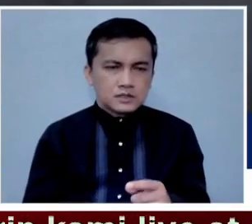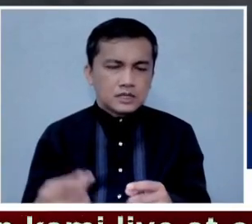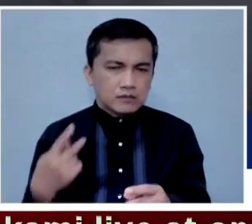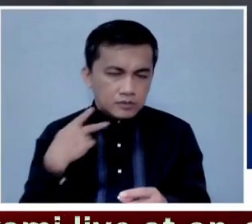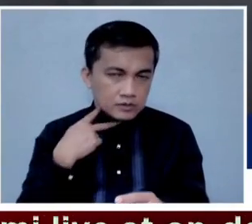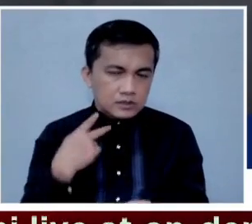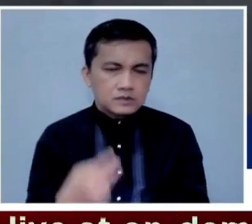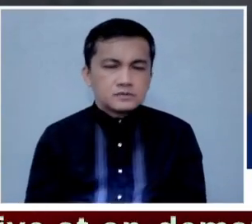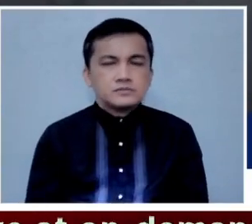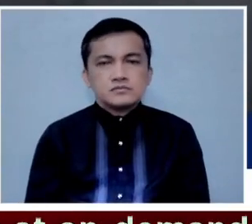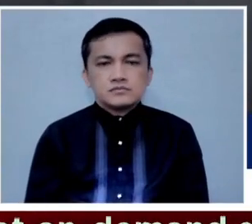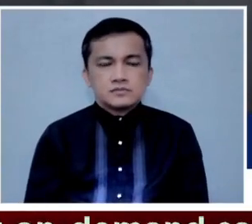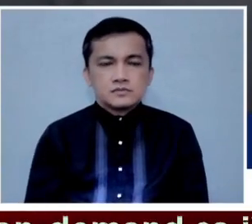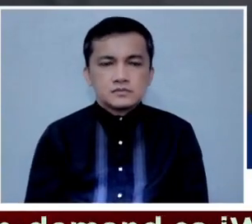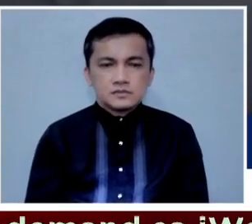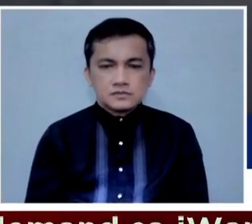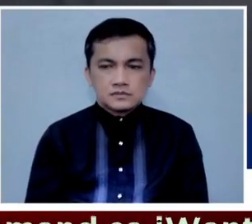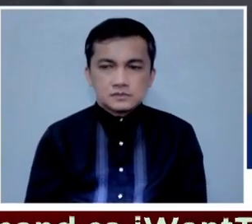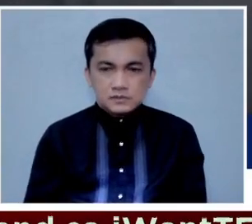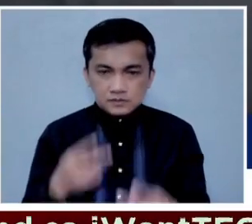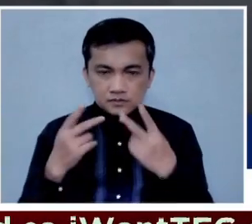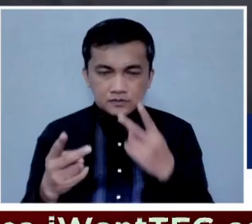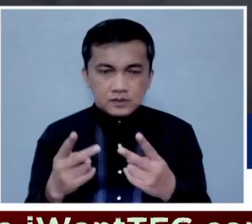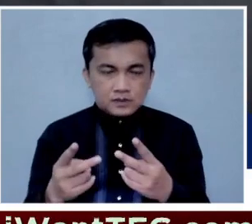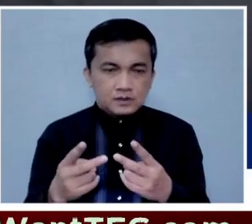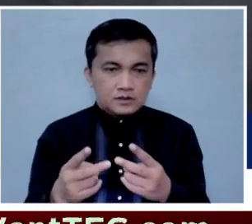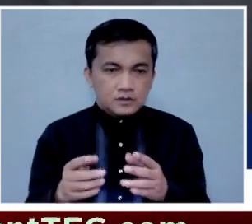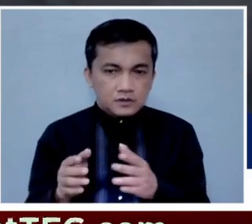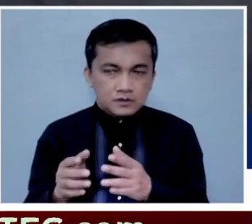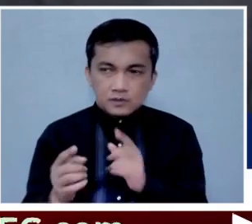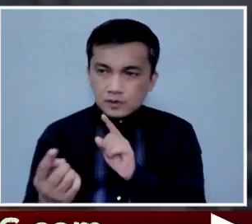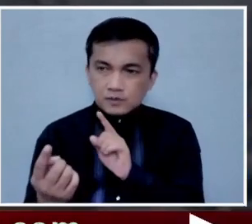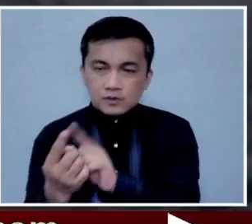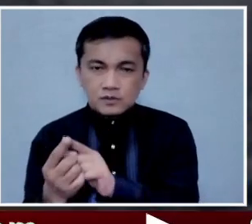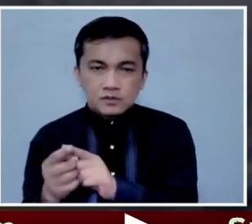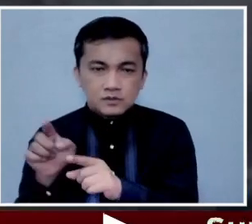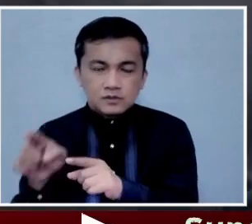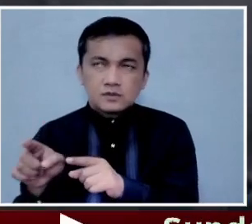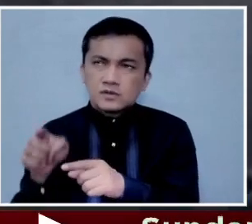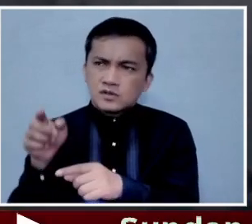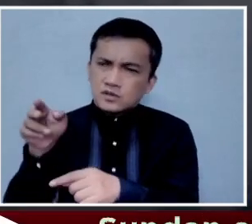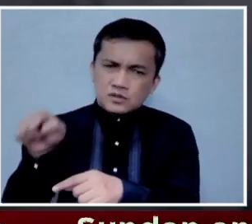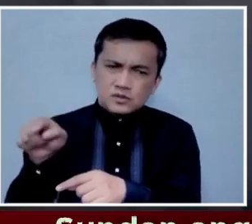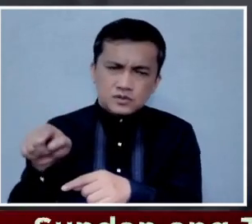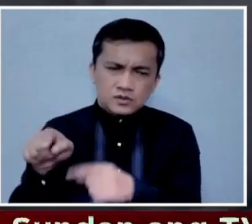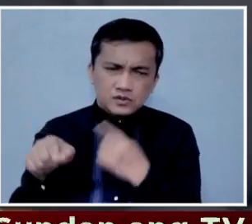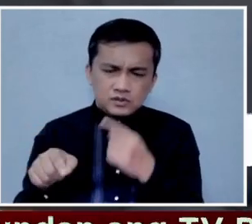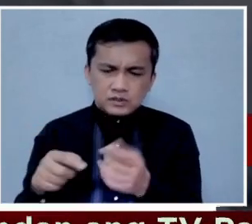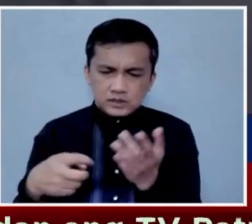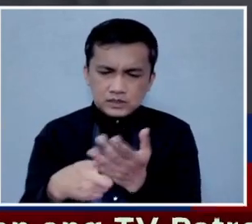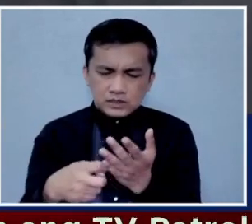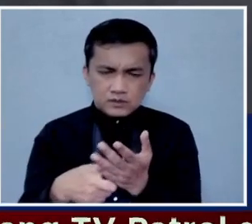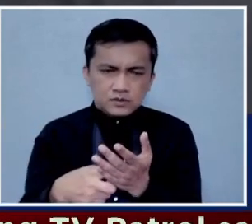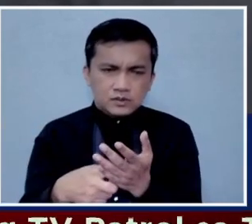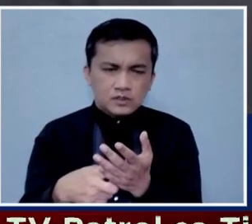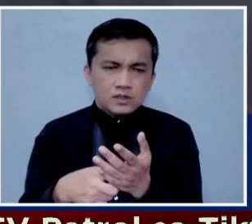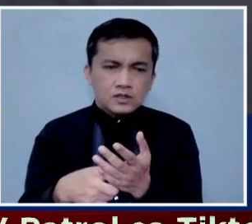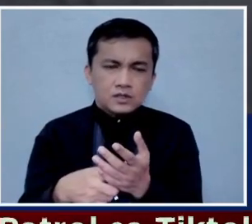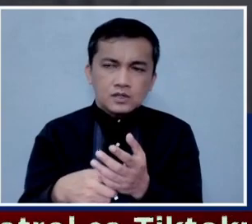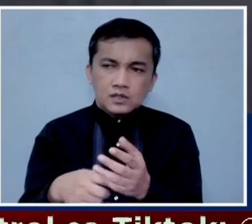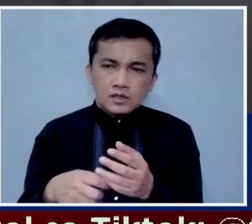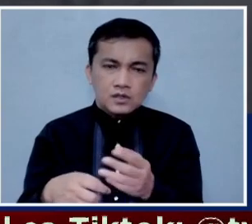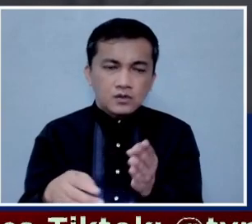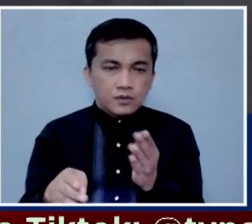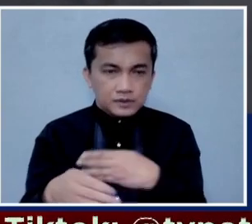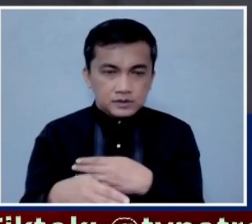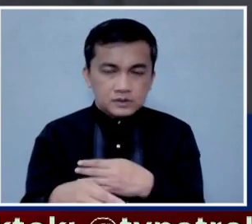At makita nyo naman doon sa approach towards the ticketing windows, ticketing booths, ginawa na